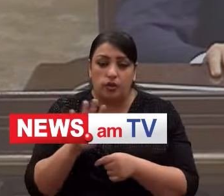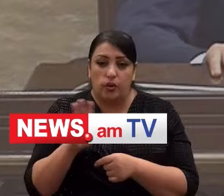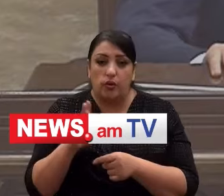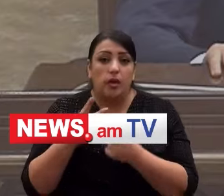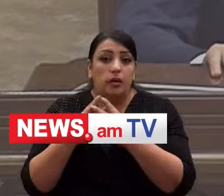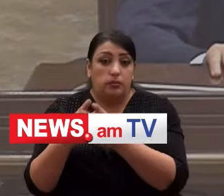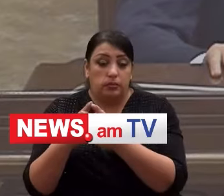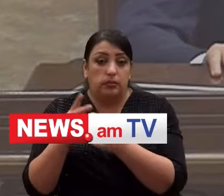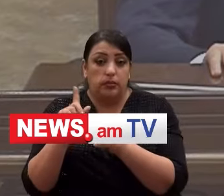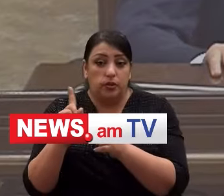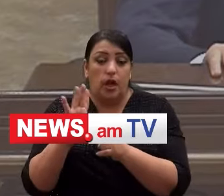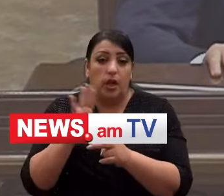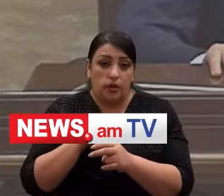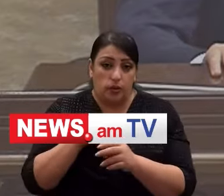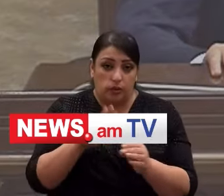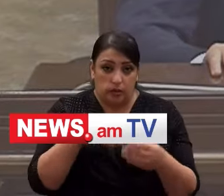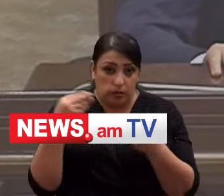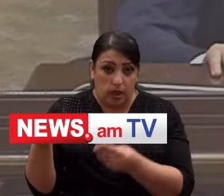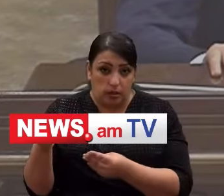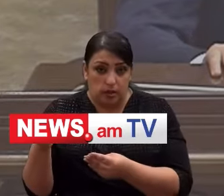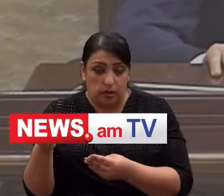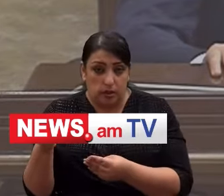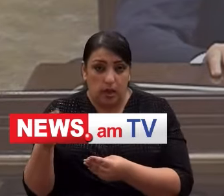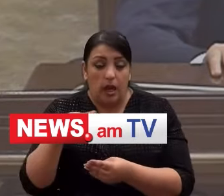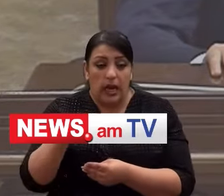նվիրեք պարոն Լևոն Քոչարյանին։